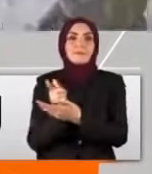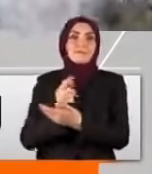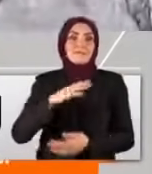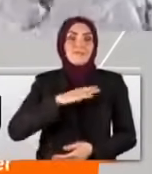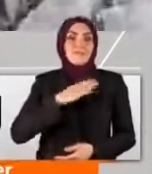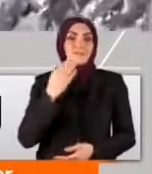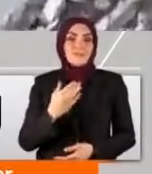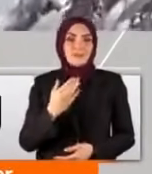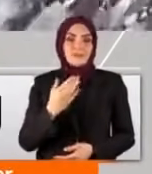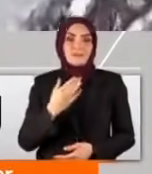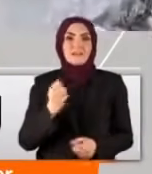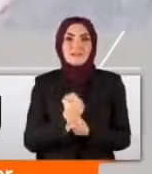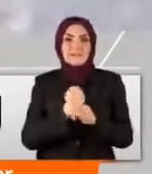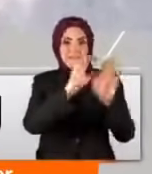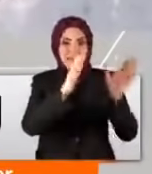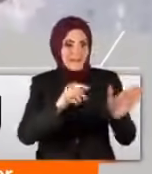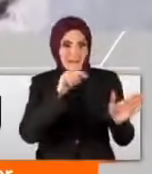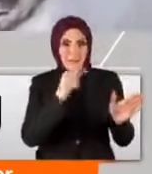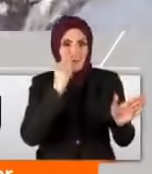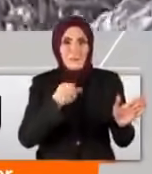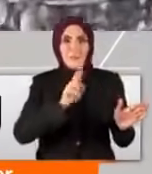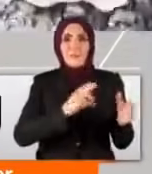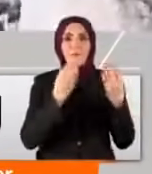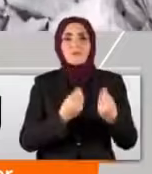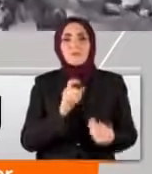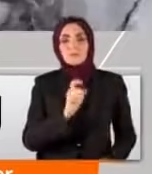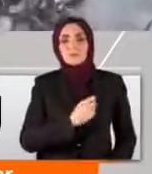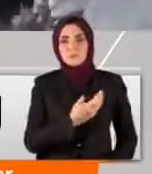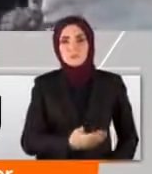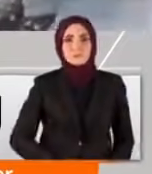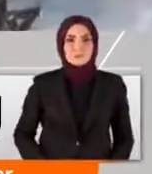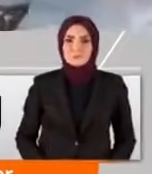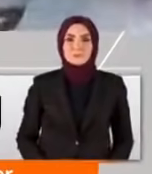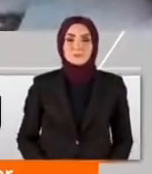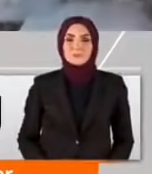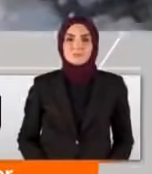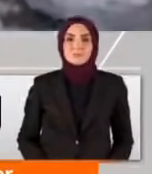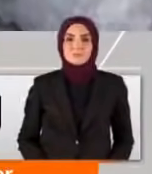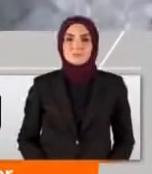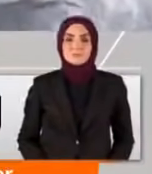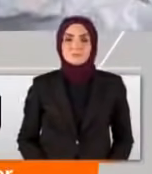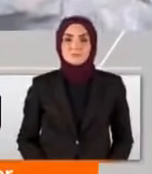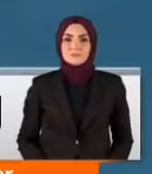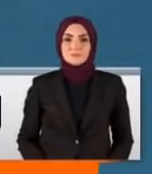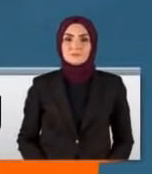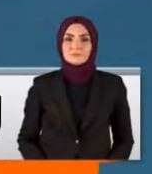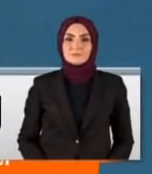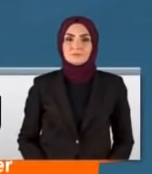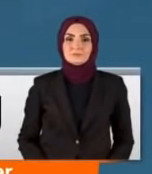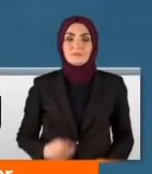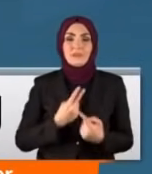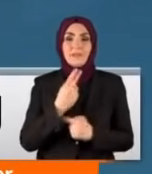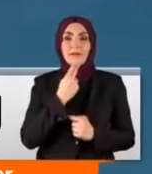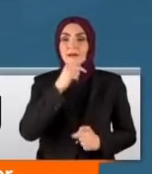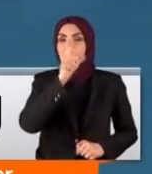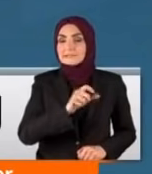bulundu. Şu an cesedin bulunmuş olduğu bölgeye doğru ilerlemekteyiz. Yana Krivoşya